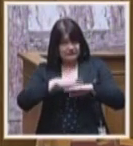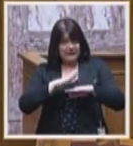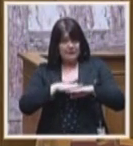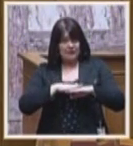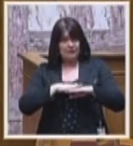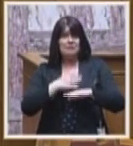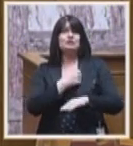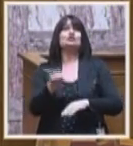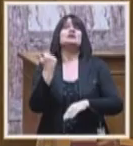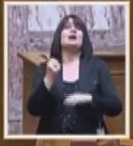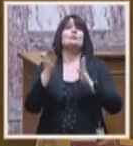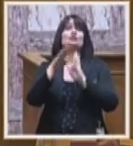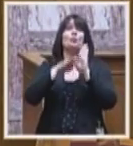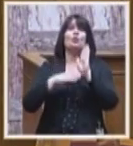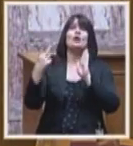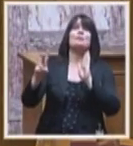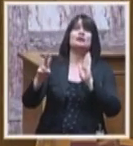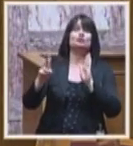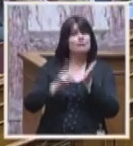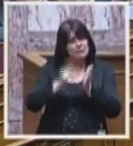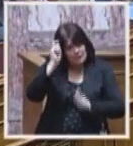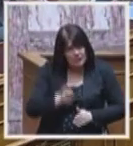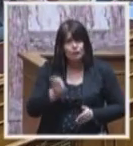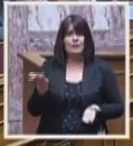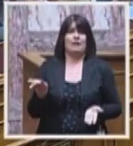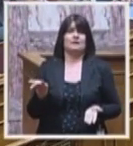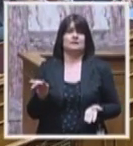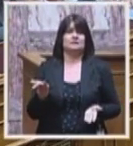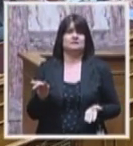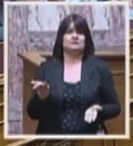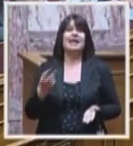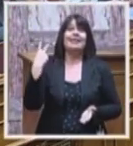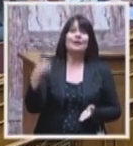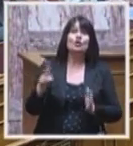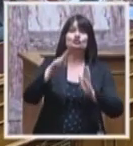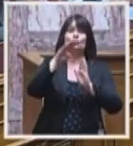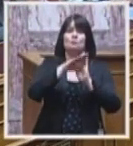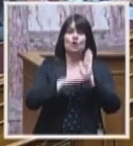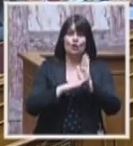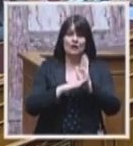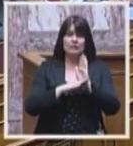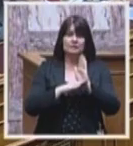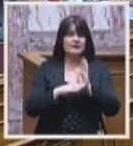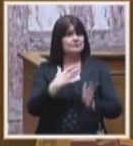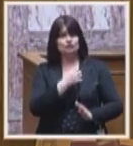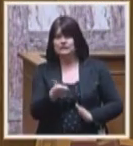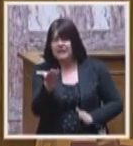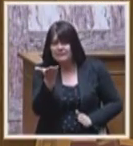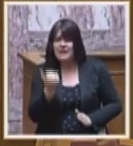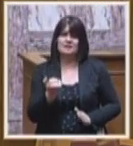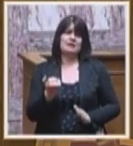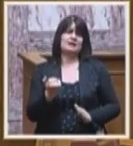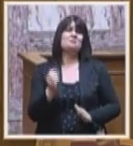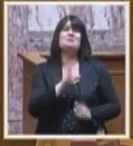αναξιόπιστο. Παραδεχτείτε το, κύριε Σαμαρά. Το δικό σας πρόγραμμα είναι αναξιόπιστο και μην ψάχνετε